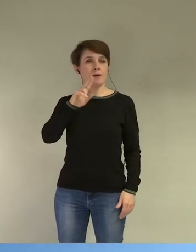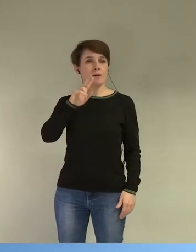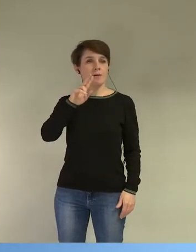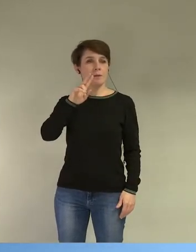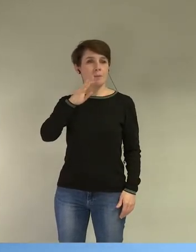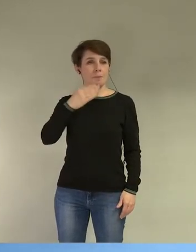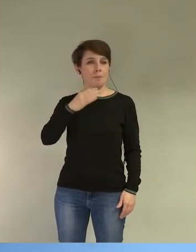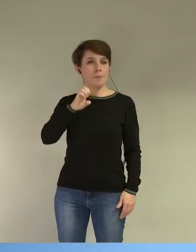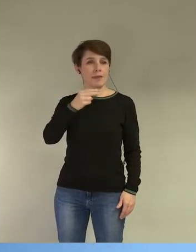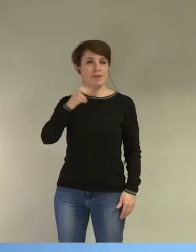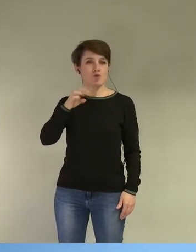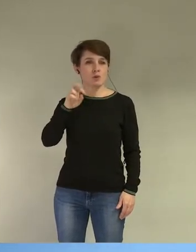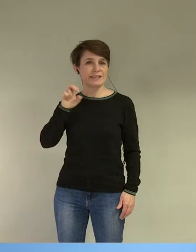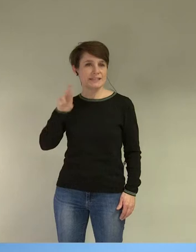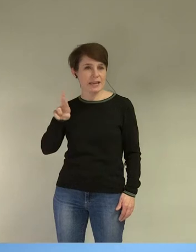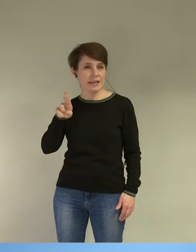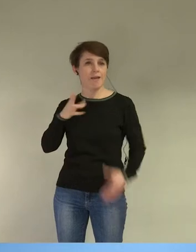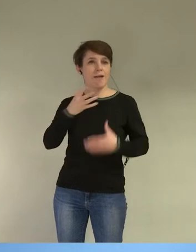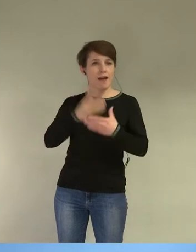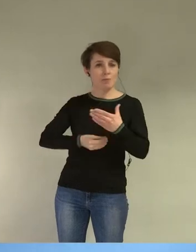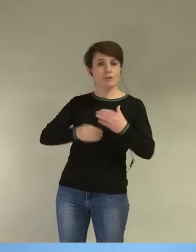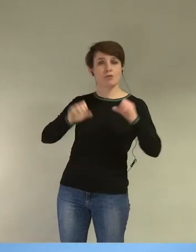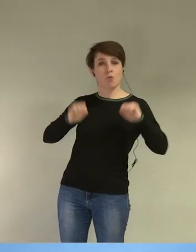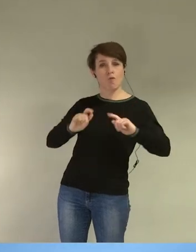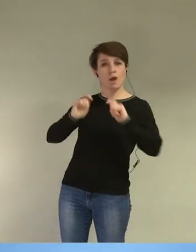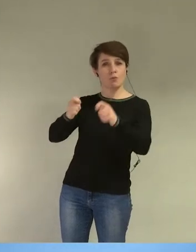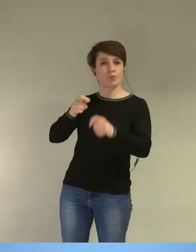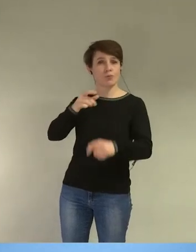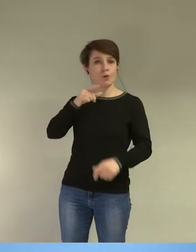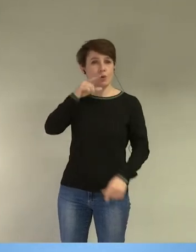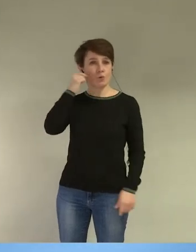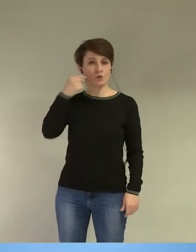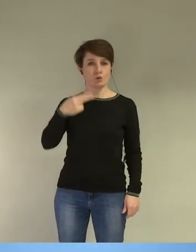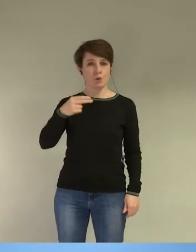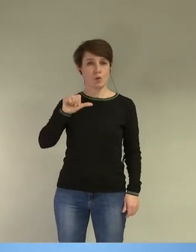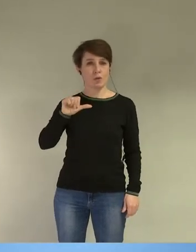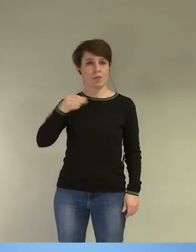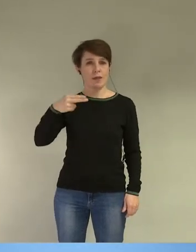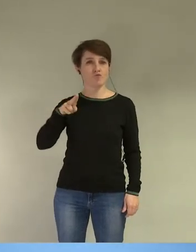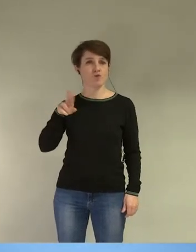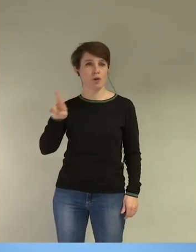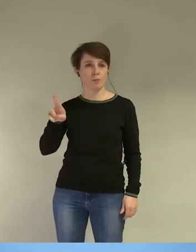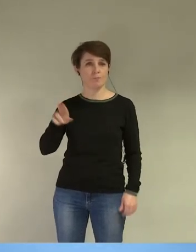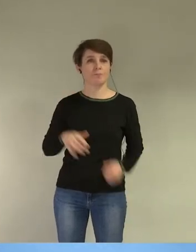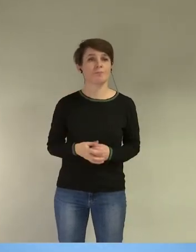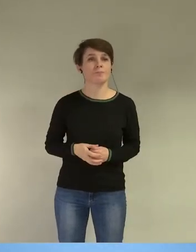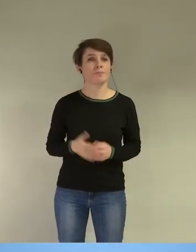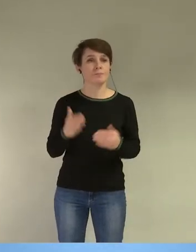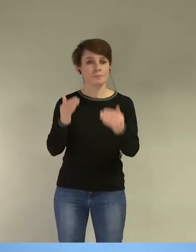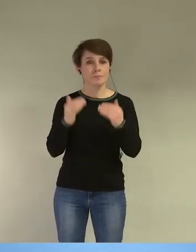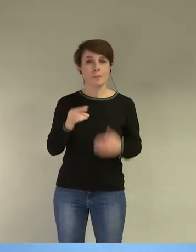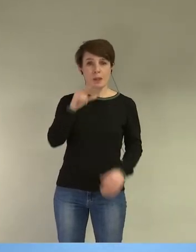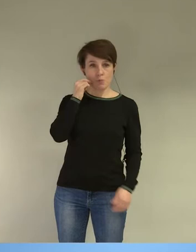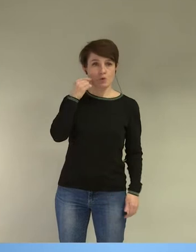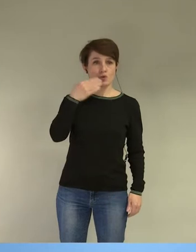pour la séance madame sandra krief un clou et le bre madame